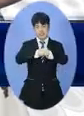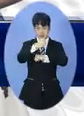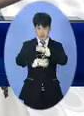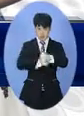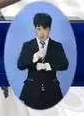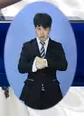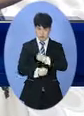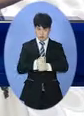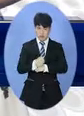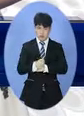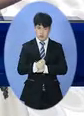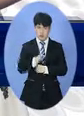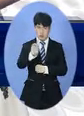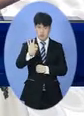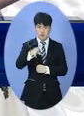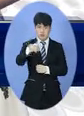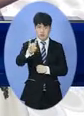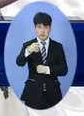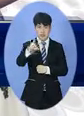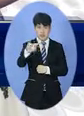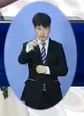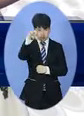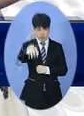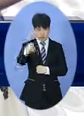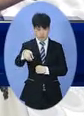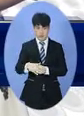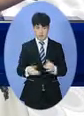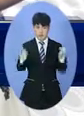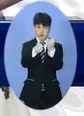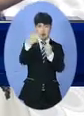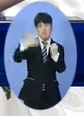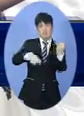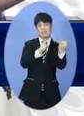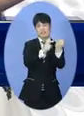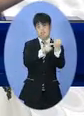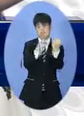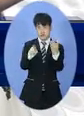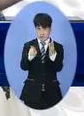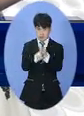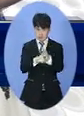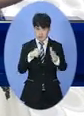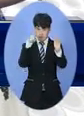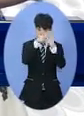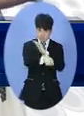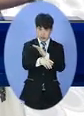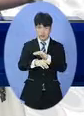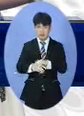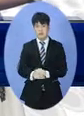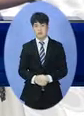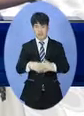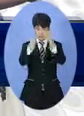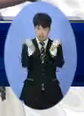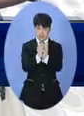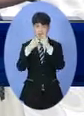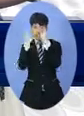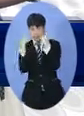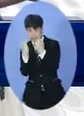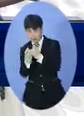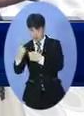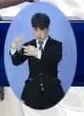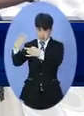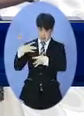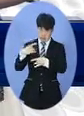천안시 자율방재단은 미혼모 시설과 미혼모 가정을 방문해 지난 4월 열린 나눔축제 한마당에 참가한 단체